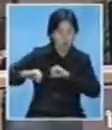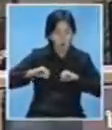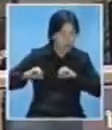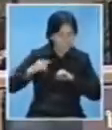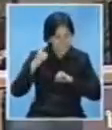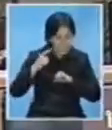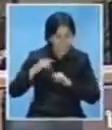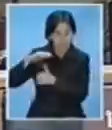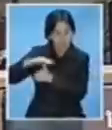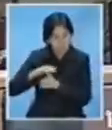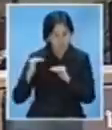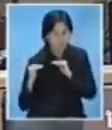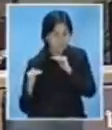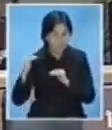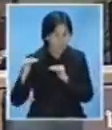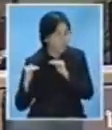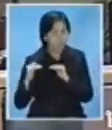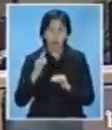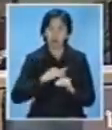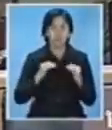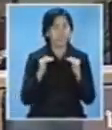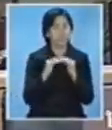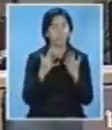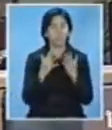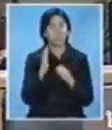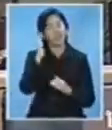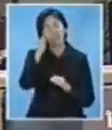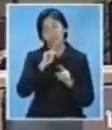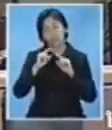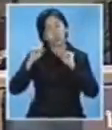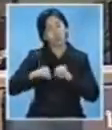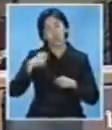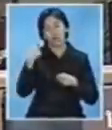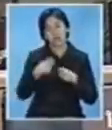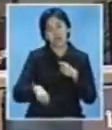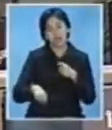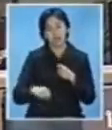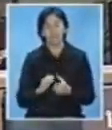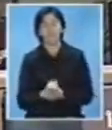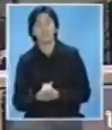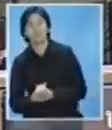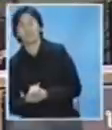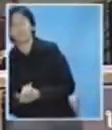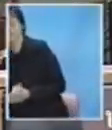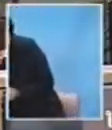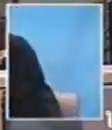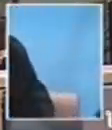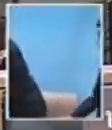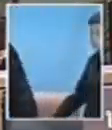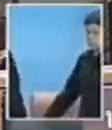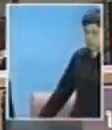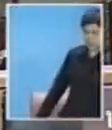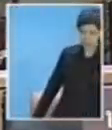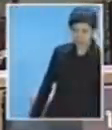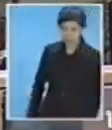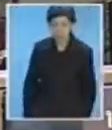เอาเปรียบอีกฝ่ายหนึ่งก็จะไม่เกิดความเป็นธรรมและคงไม่มีวันจะตกลงกันได้แต่ว่าถ้าหากกัมพูชารู้ความ